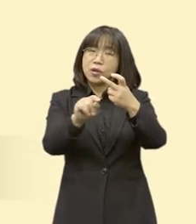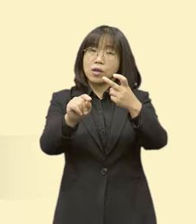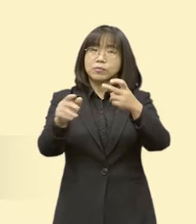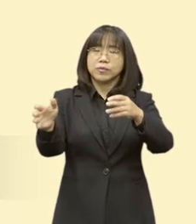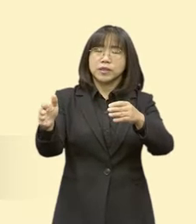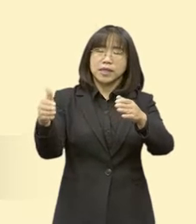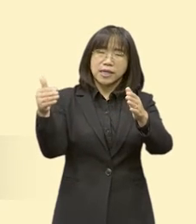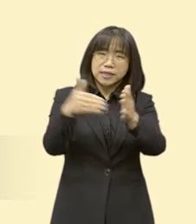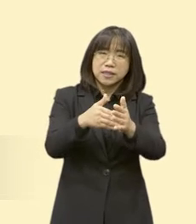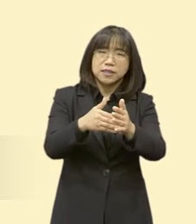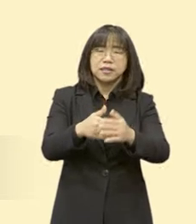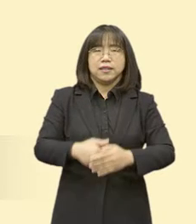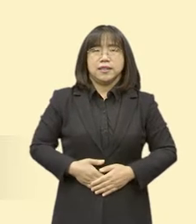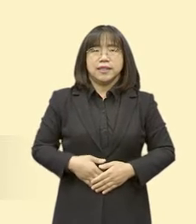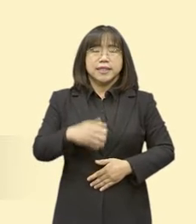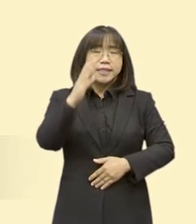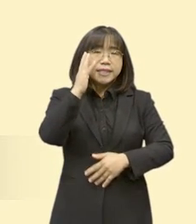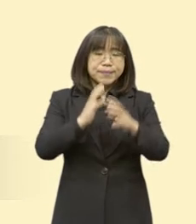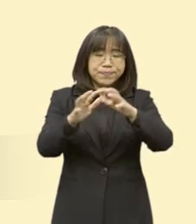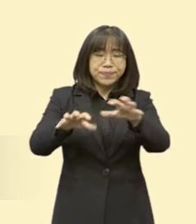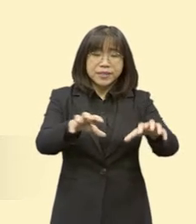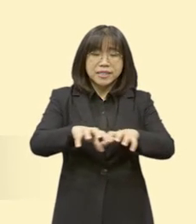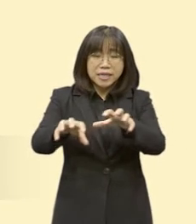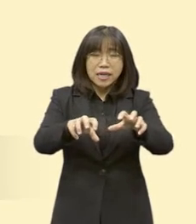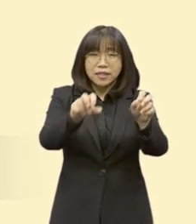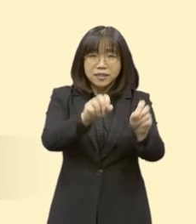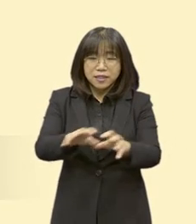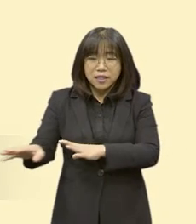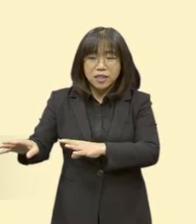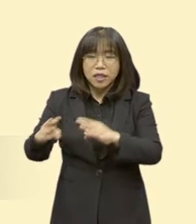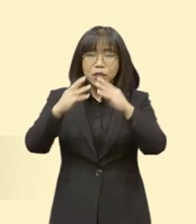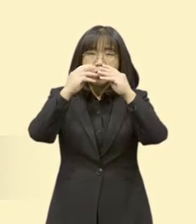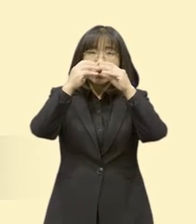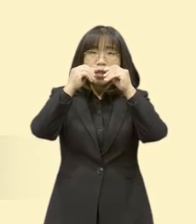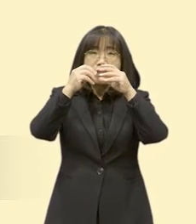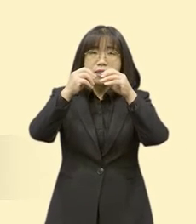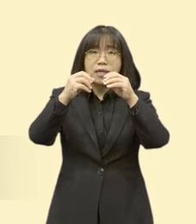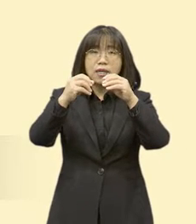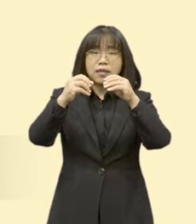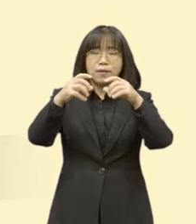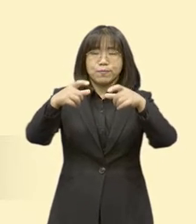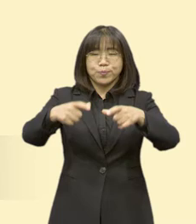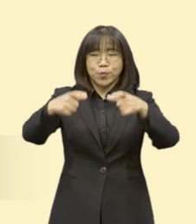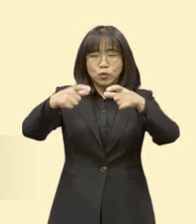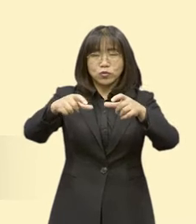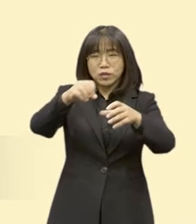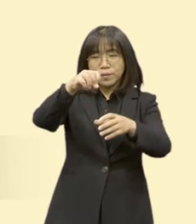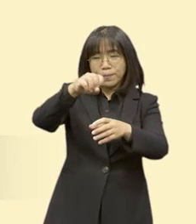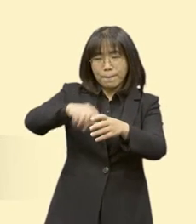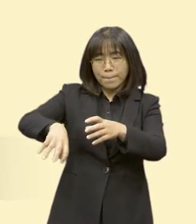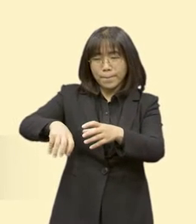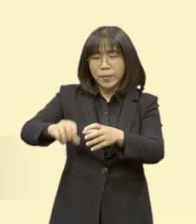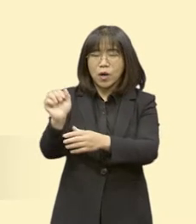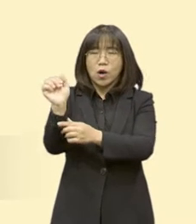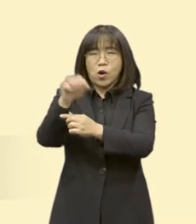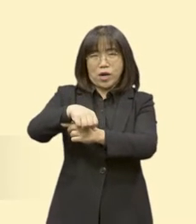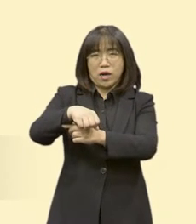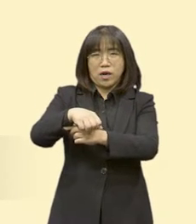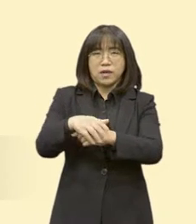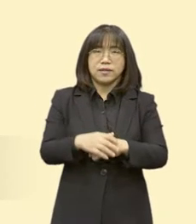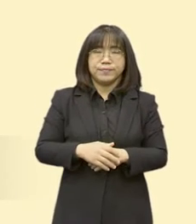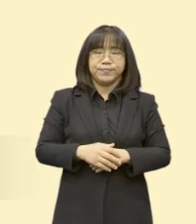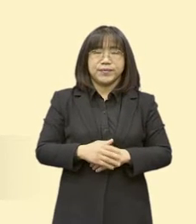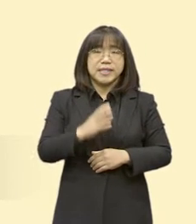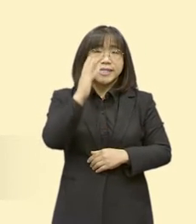김장 쓰레기를 일반 쓰레기 종량제 봉투에 버릴 수 있도록 1시적으로 허용합니다 가정에서